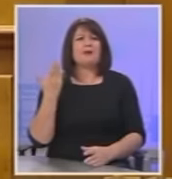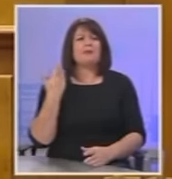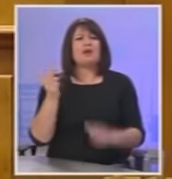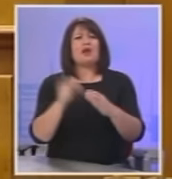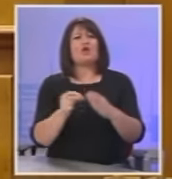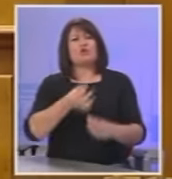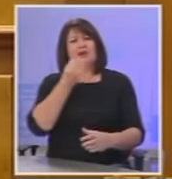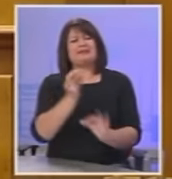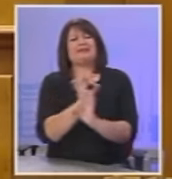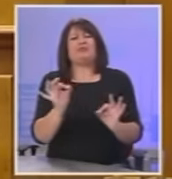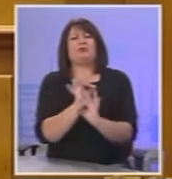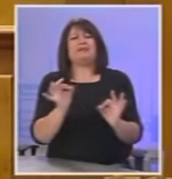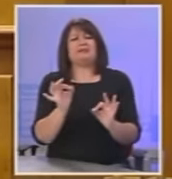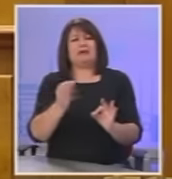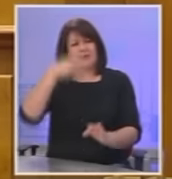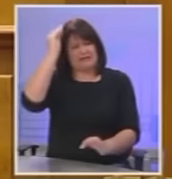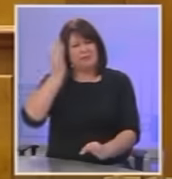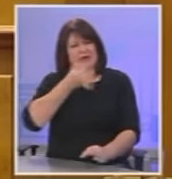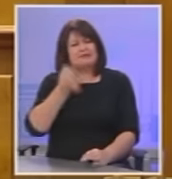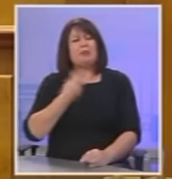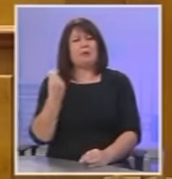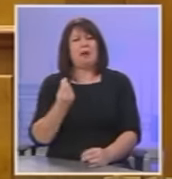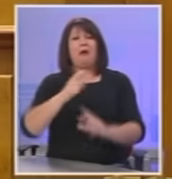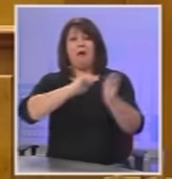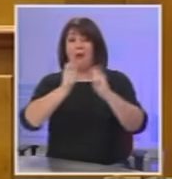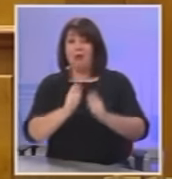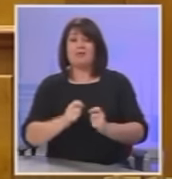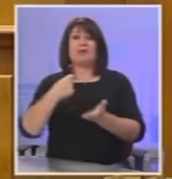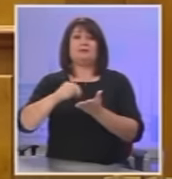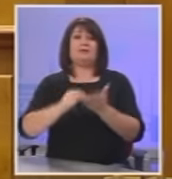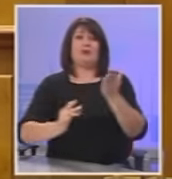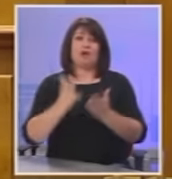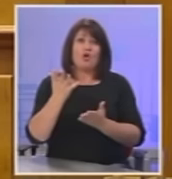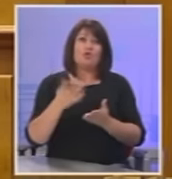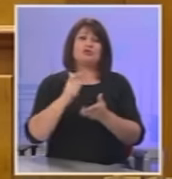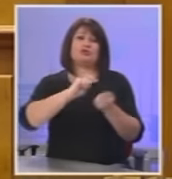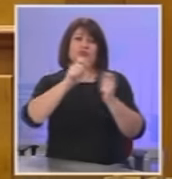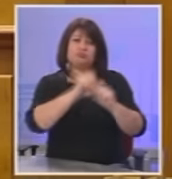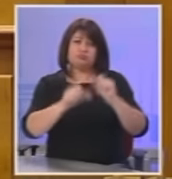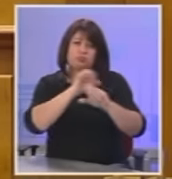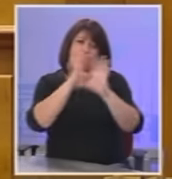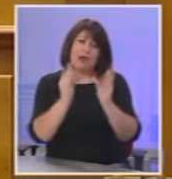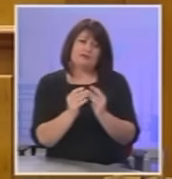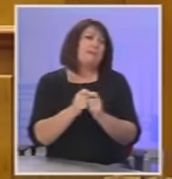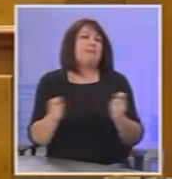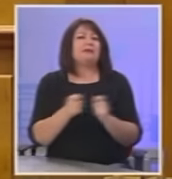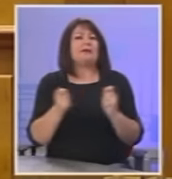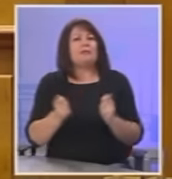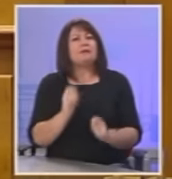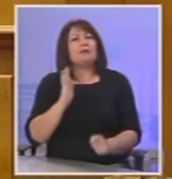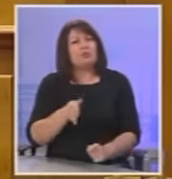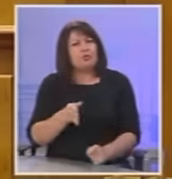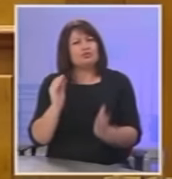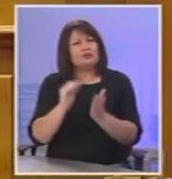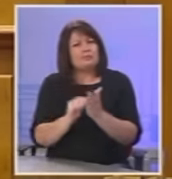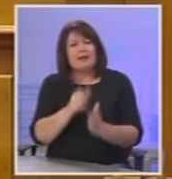προεκλογικές διαβεβαιώσεις που μοίραζε αφιδώς ο κύριος Τσίπρας για αλλαγές, βελτιώσεις στα μέτρα που ήδη είχε συμφωνήσει και που μπορούσε να